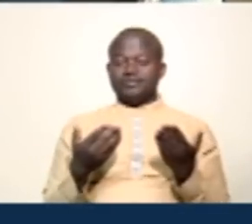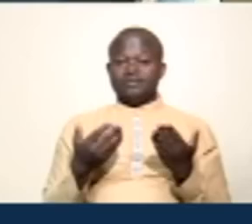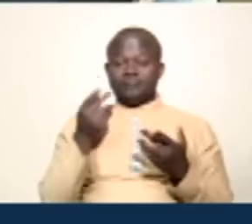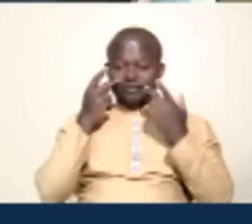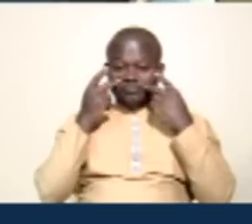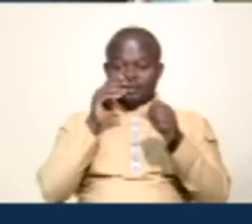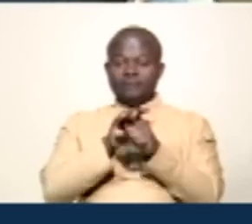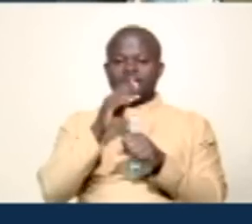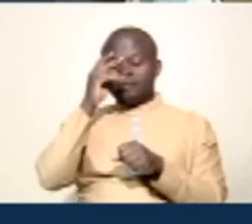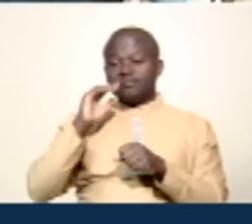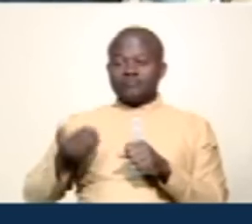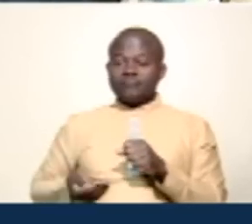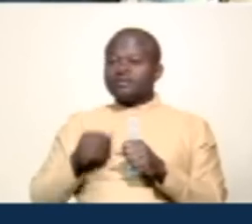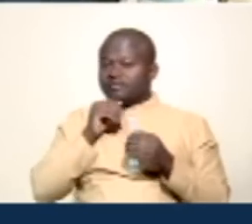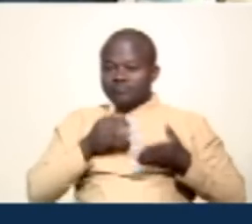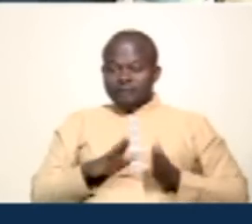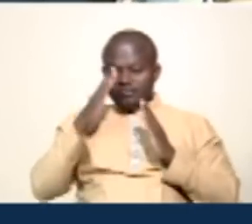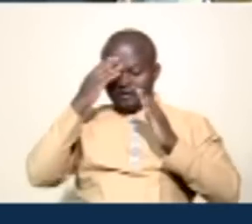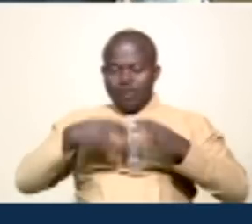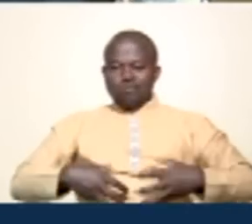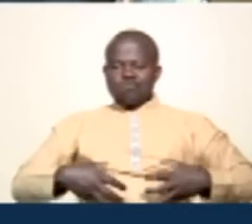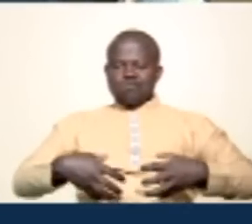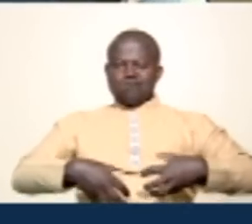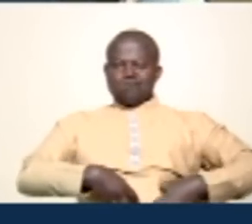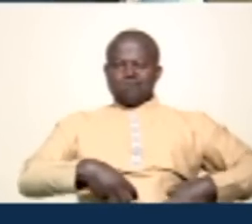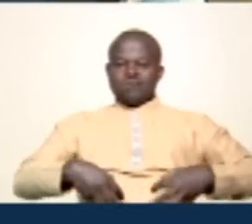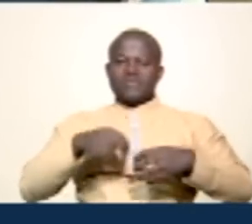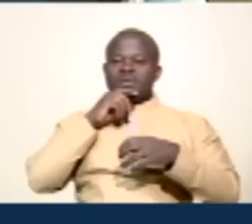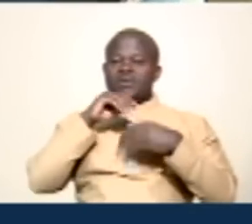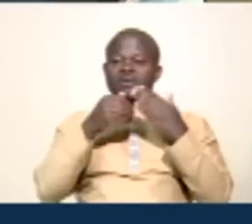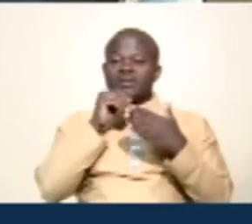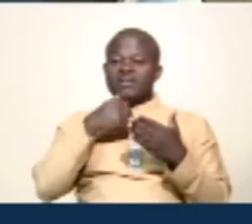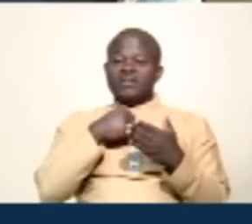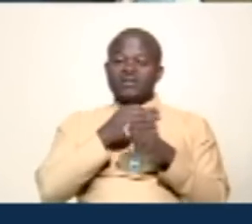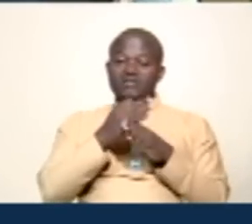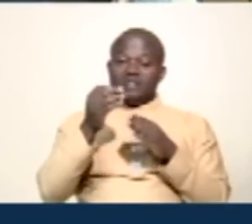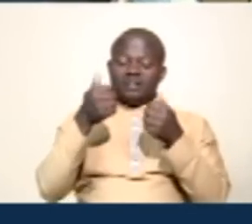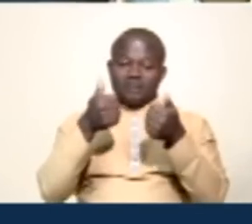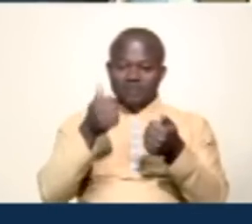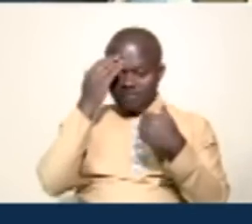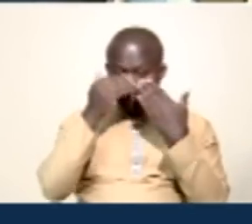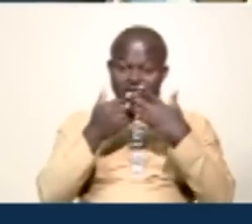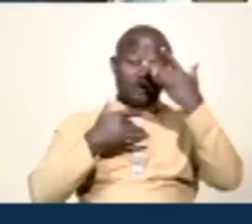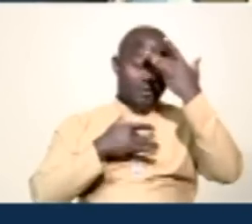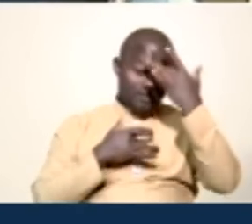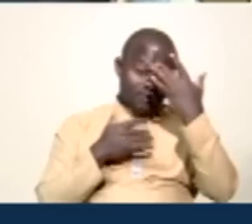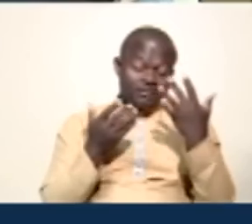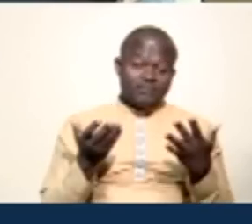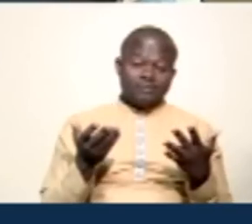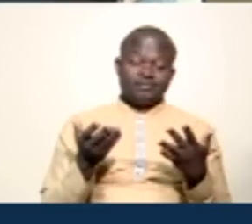kenshi umudamu atabyara kubera ibyimba yarwaye, umugabo ashobora kuba atafite intanga nzima kubera uburwayi